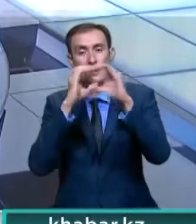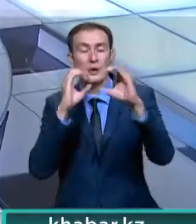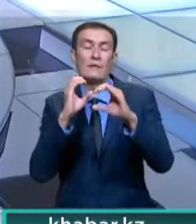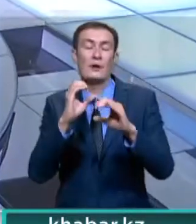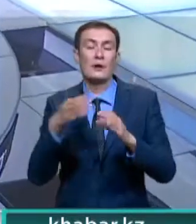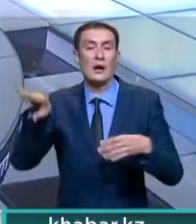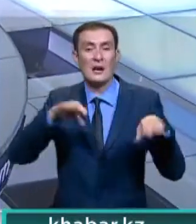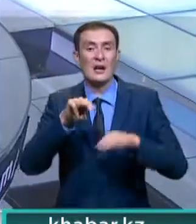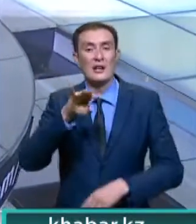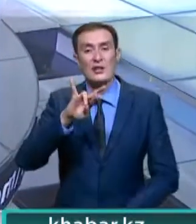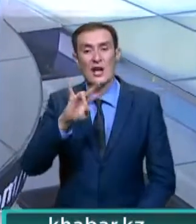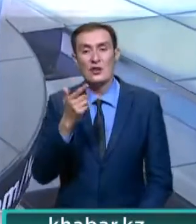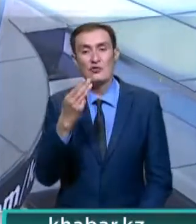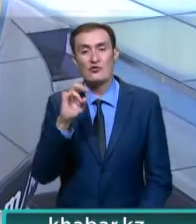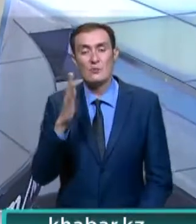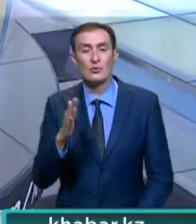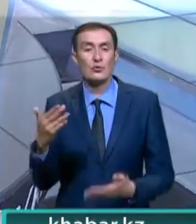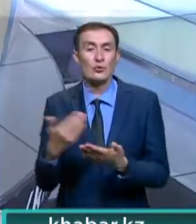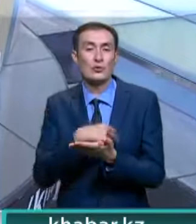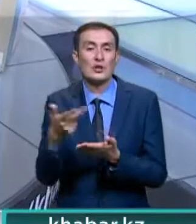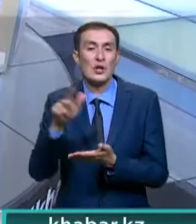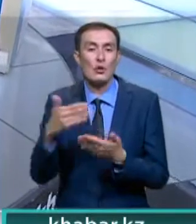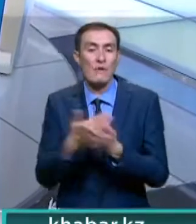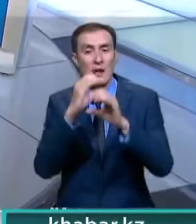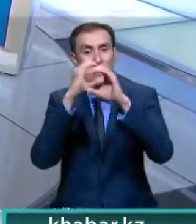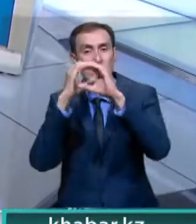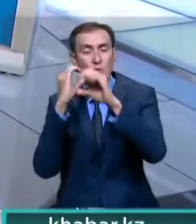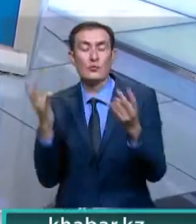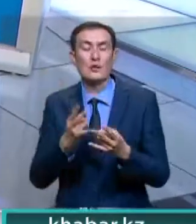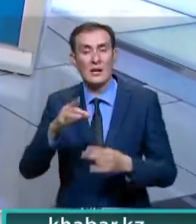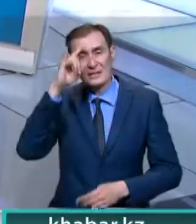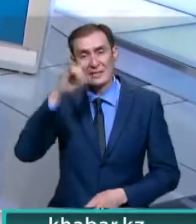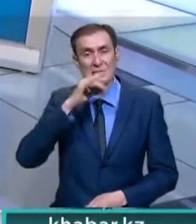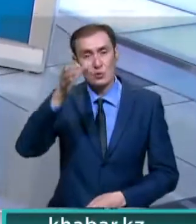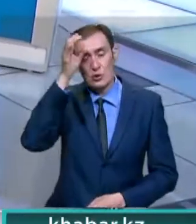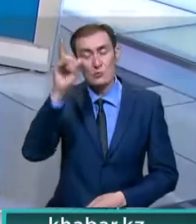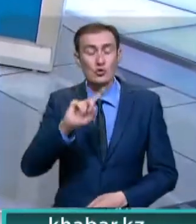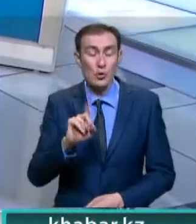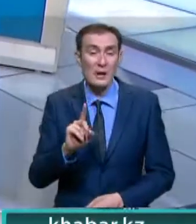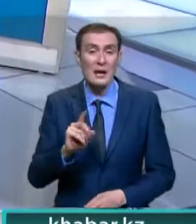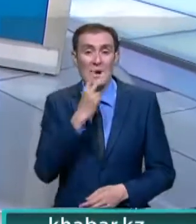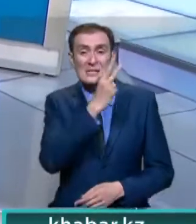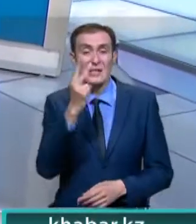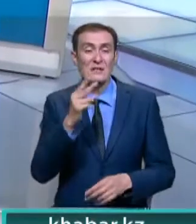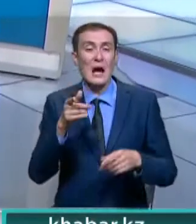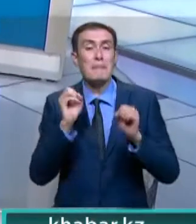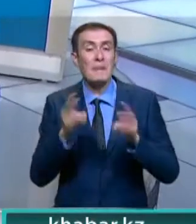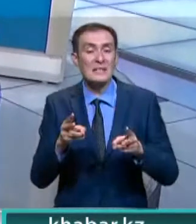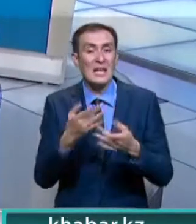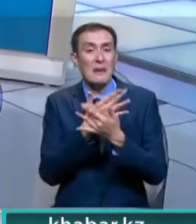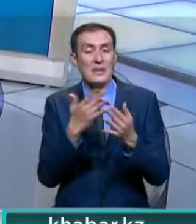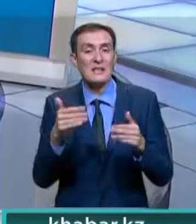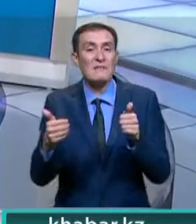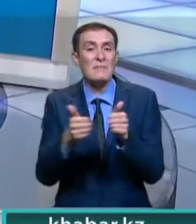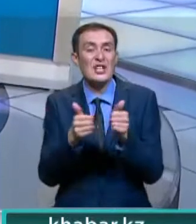будут установлены 3 новых телескопа. Эти инструменты необходимы казахстанским астрофизикам для того, чтобы отслеживать потенциально опасные объекты в